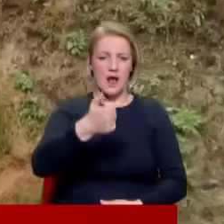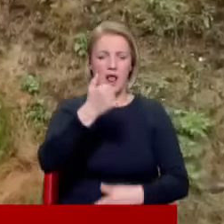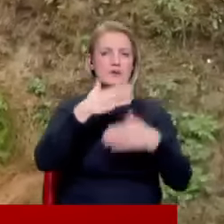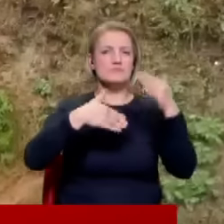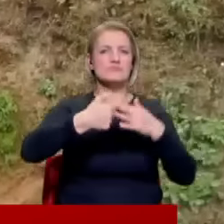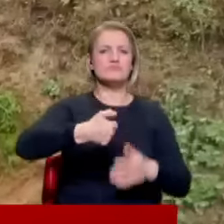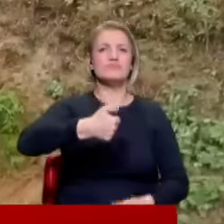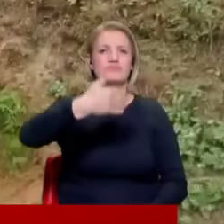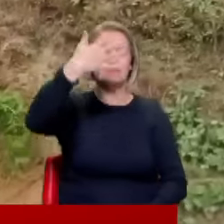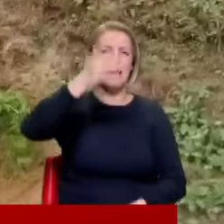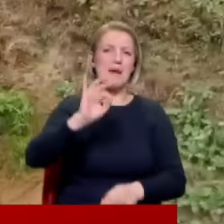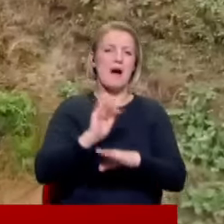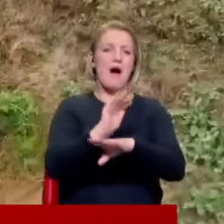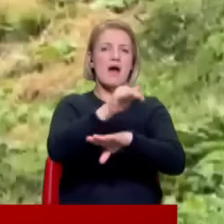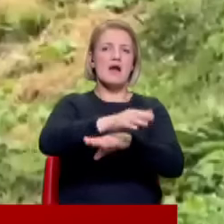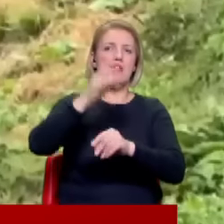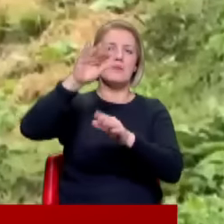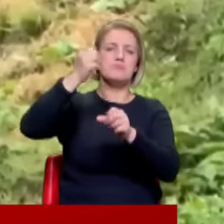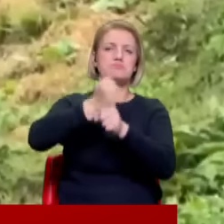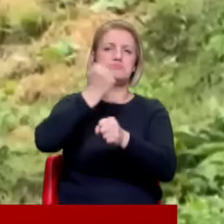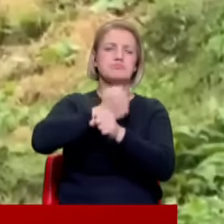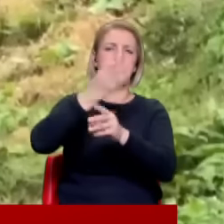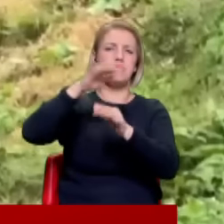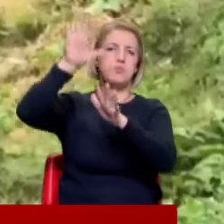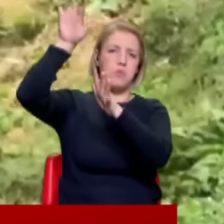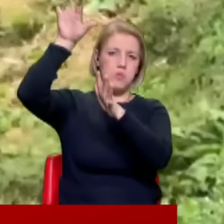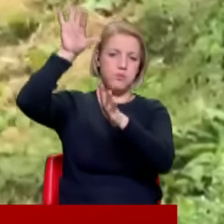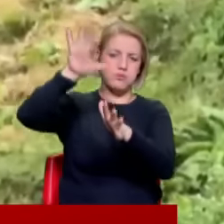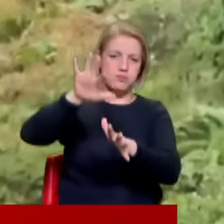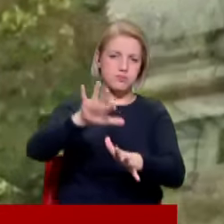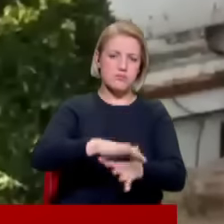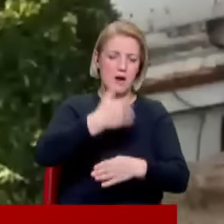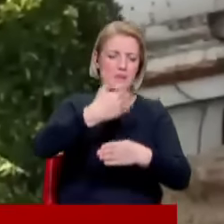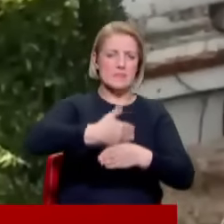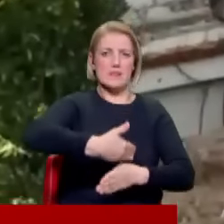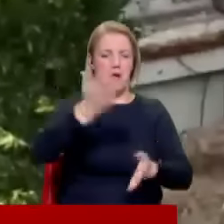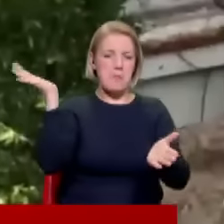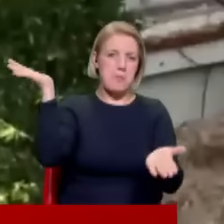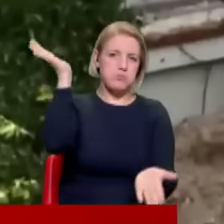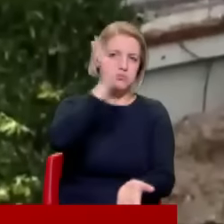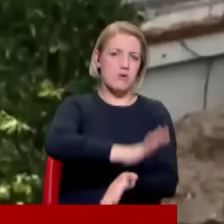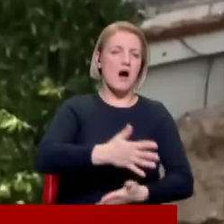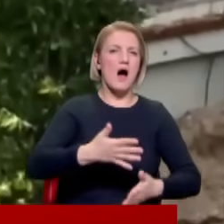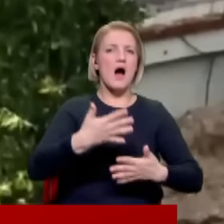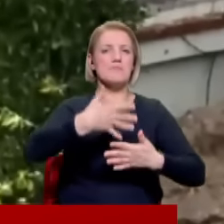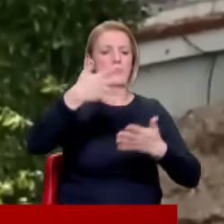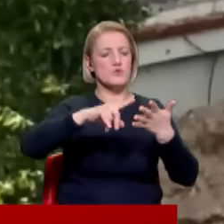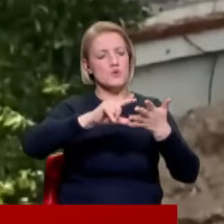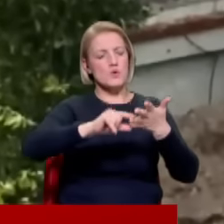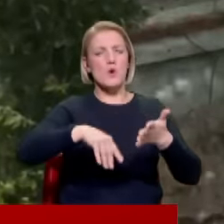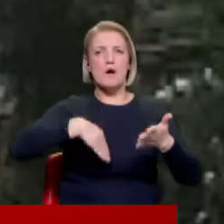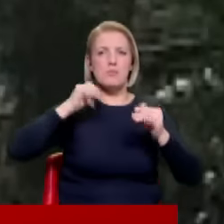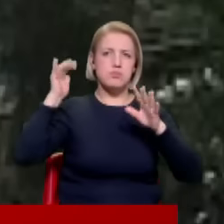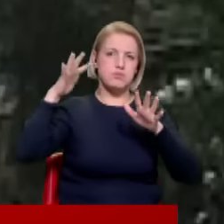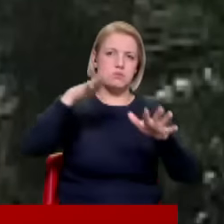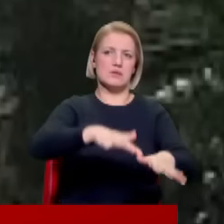katlı apartmanın hemen arkasındaki tepeden kopan toprak kütlesi önündeki beton seti de yıktı, apartmanın 3 katını